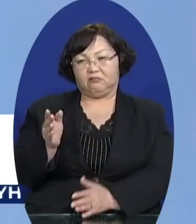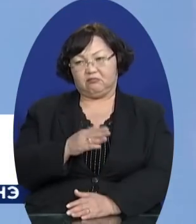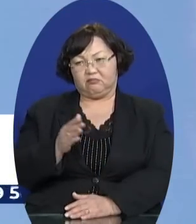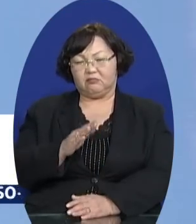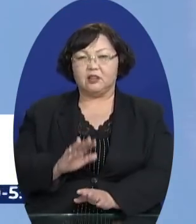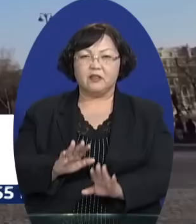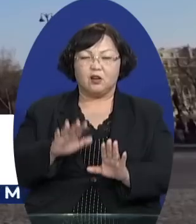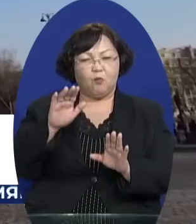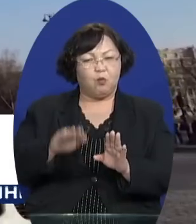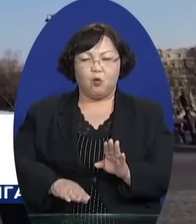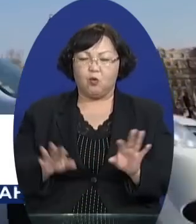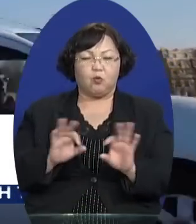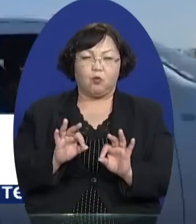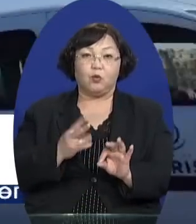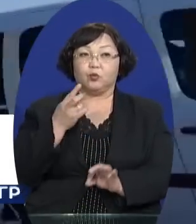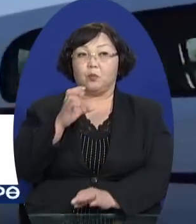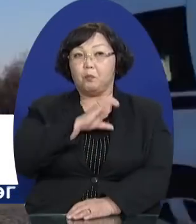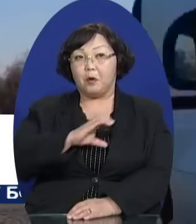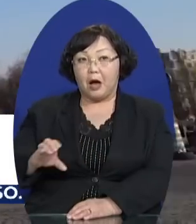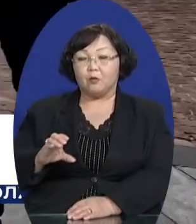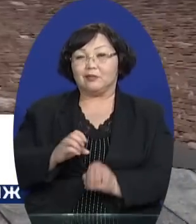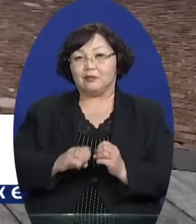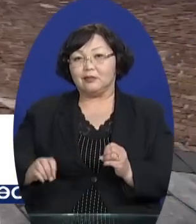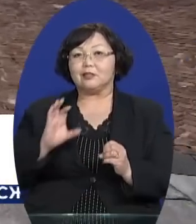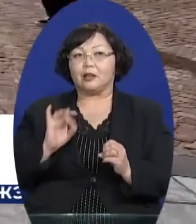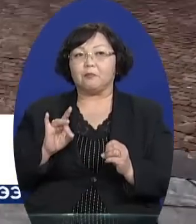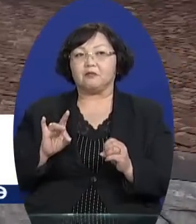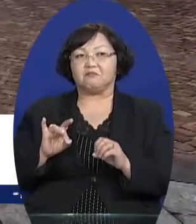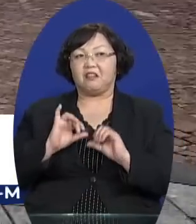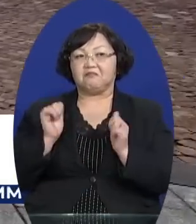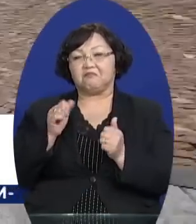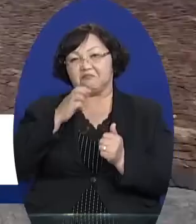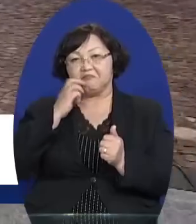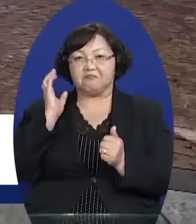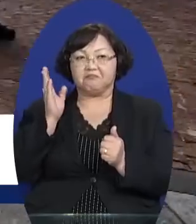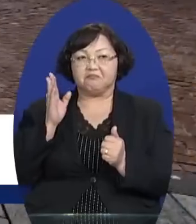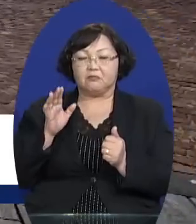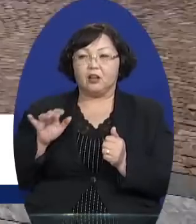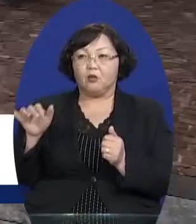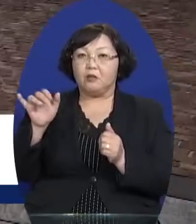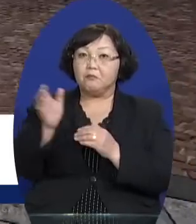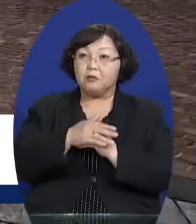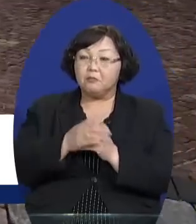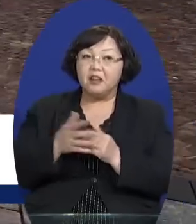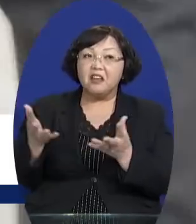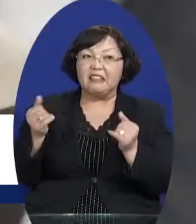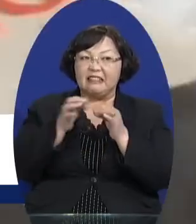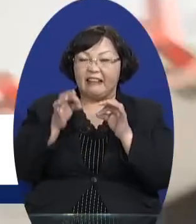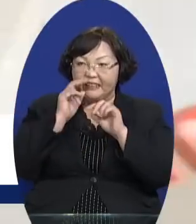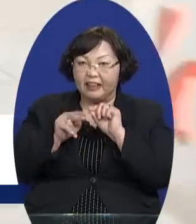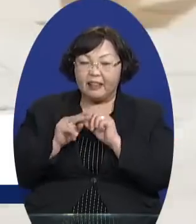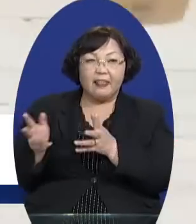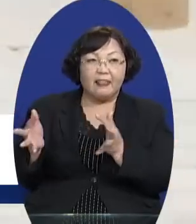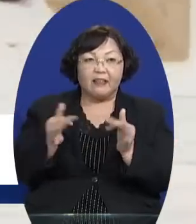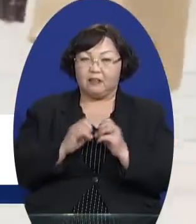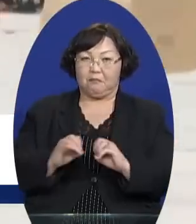Нэгдсэн Улсын Байгууллагын Эрүүл мэндийн салбар агентлаг мөн нотолж байна. Улс орнууд энэ талын нас баралтын мэдээ баримтаа яс хөтөлхөө болсонтой холбоотойгоор